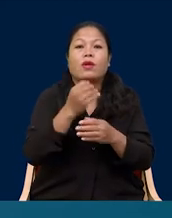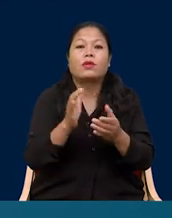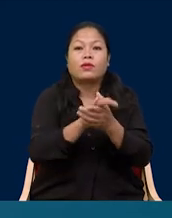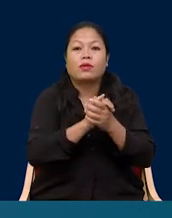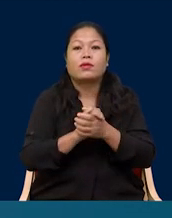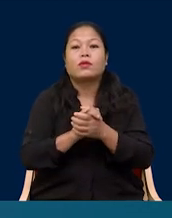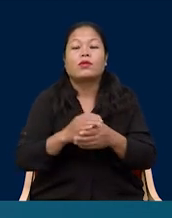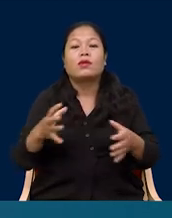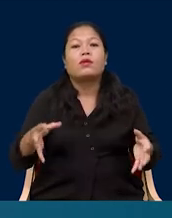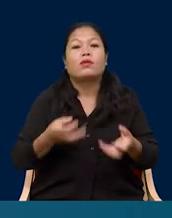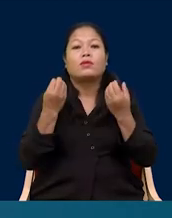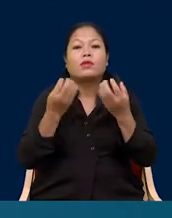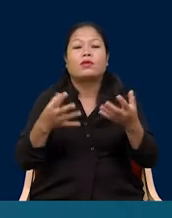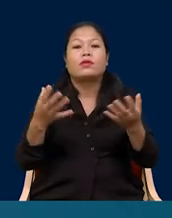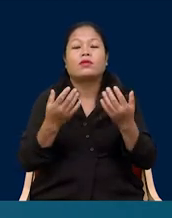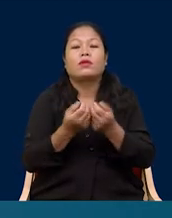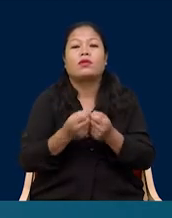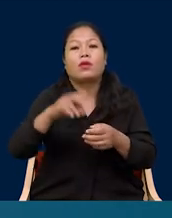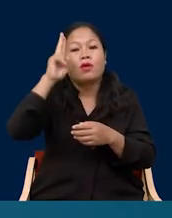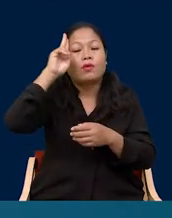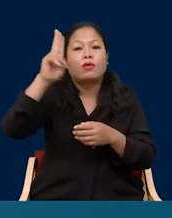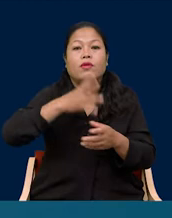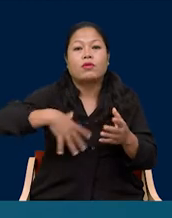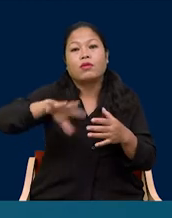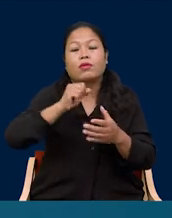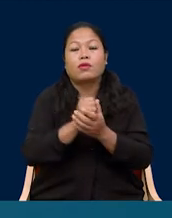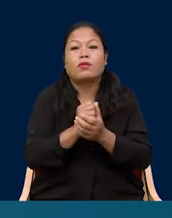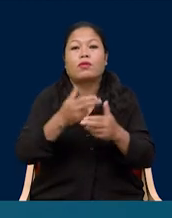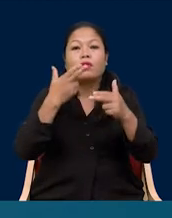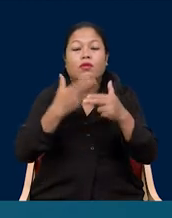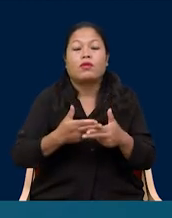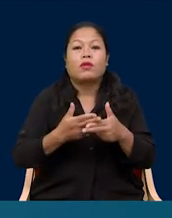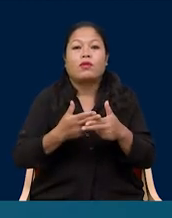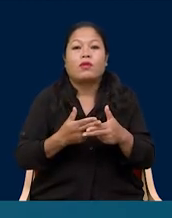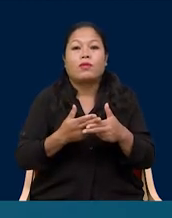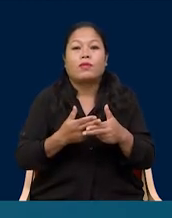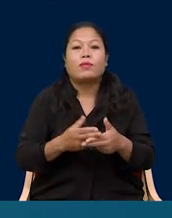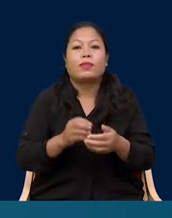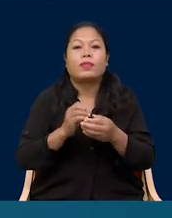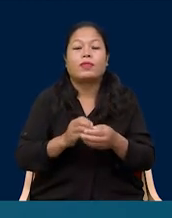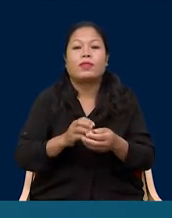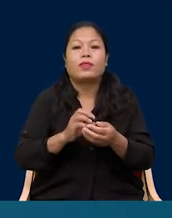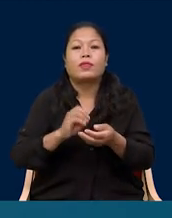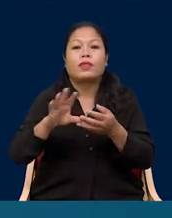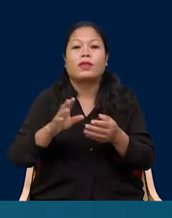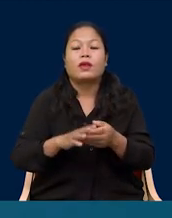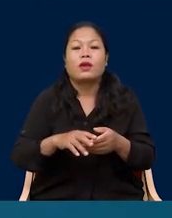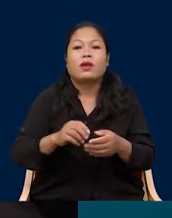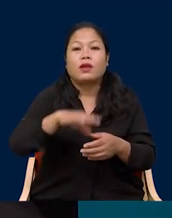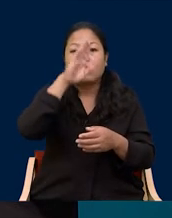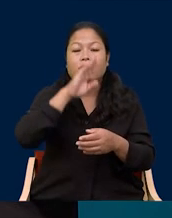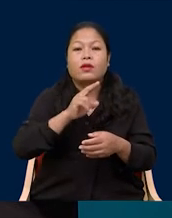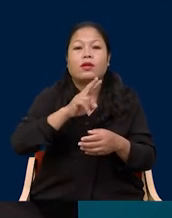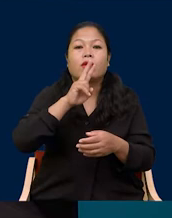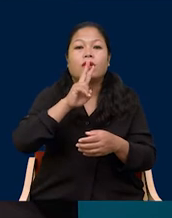शून्य कार्बन उत्सर्जन सहितको भविष्यका लागि हामीले समग्र अर्थतन्त्रलाई नै स्थानान्तरण गर्नुपर्ने हुन्छ।